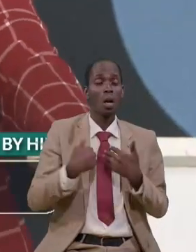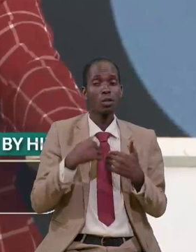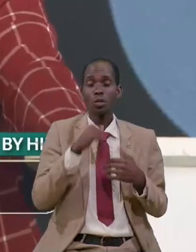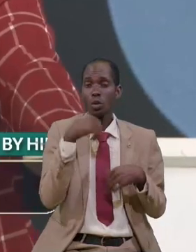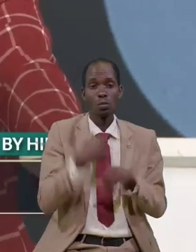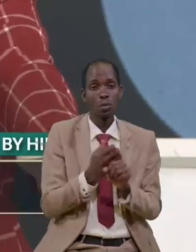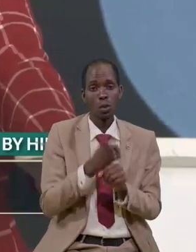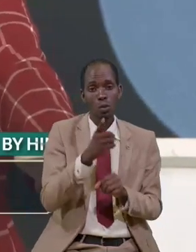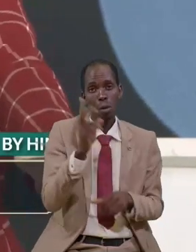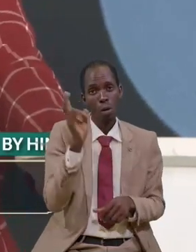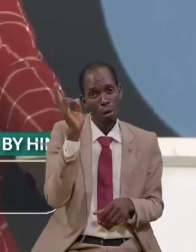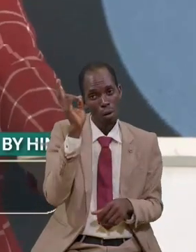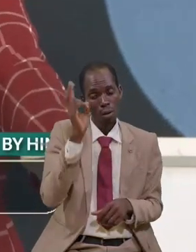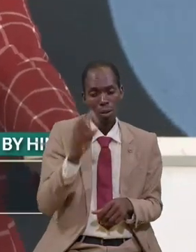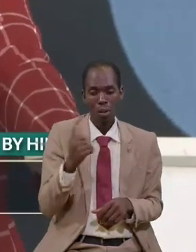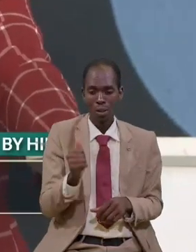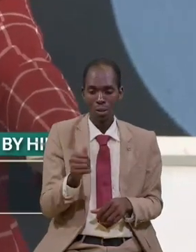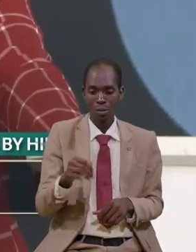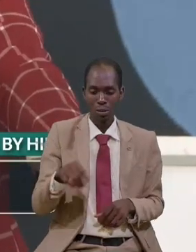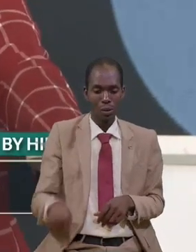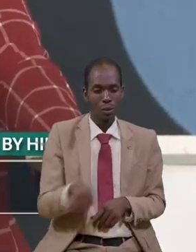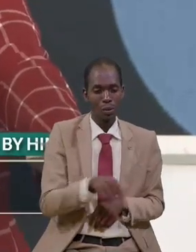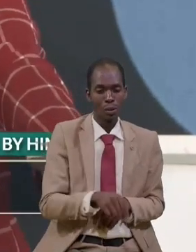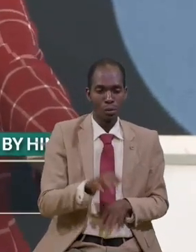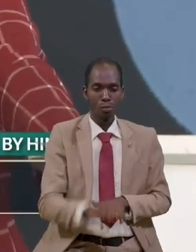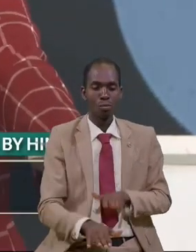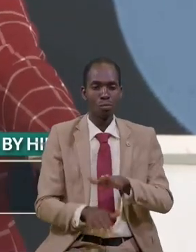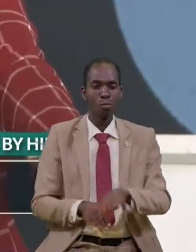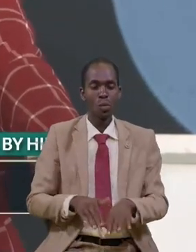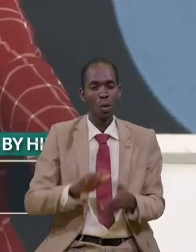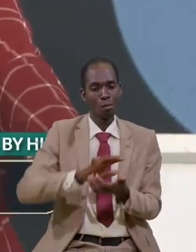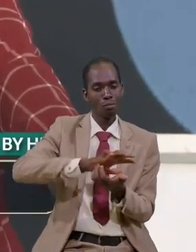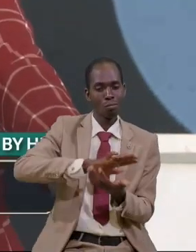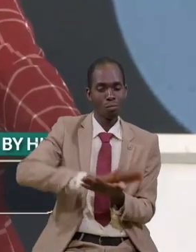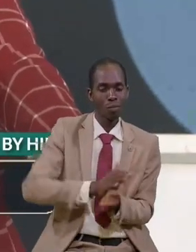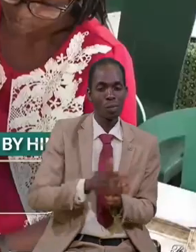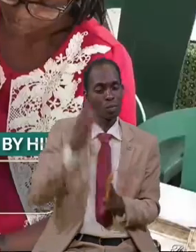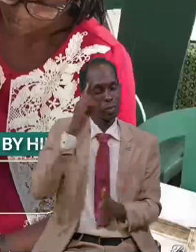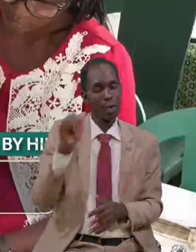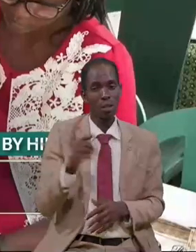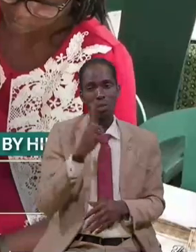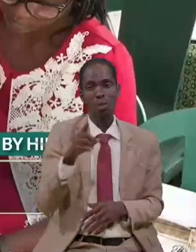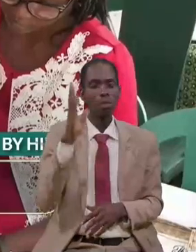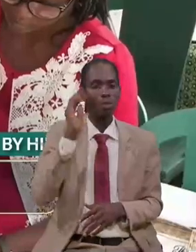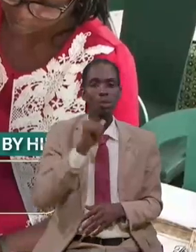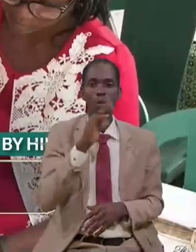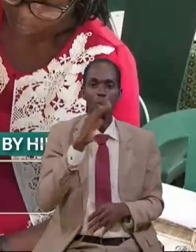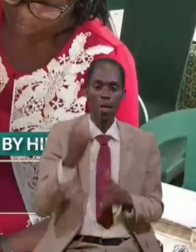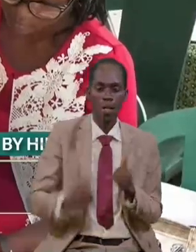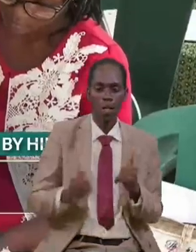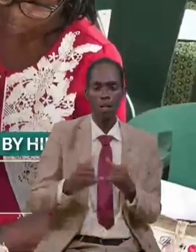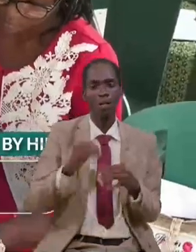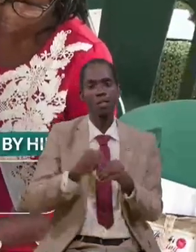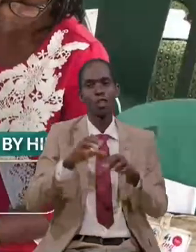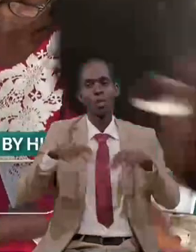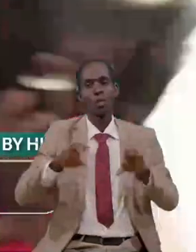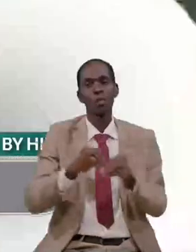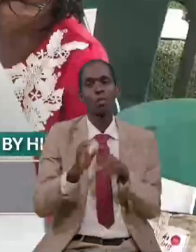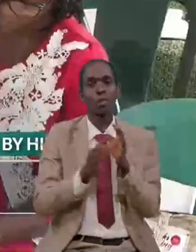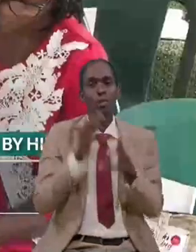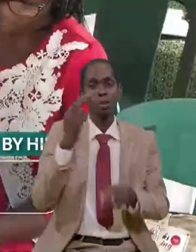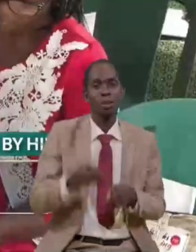Dieu n'a pas fait de toi une natte pour quelqu'un. Tu ne seras pas une serpillère pour quelqu'un. Tu ne seras pas une